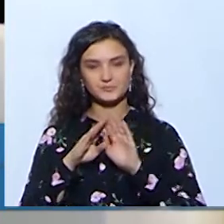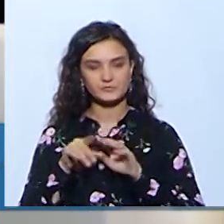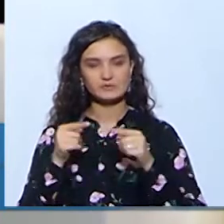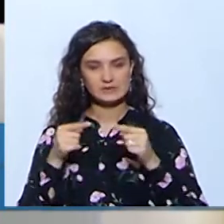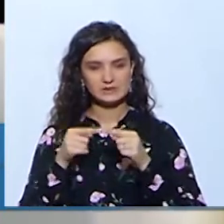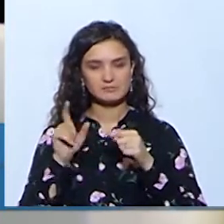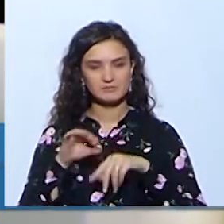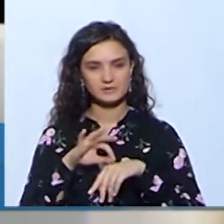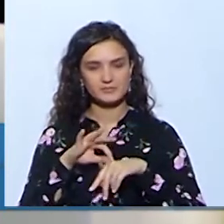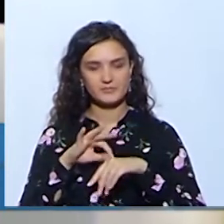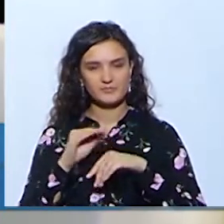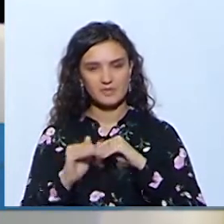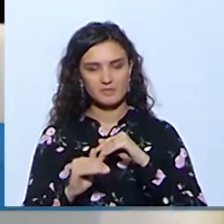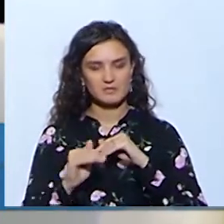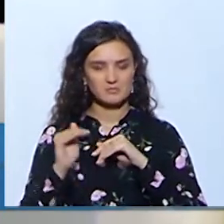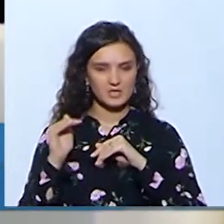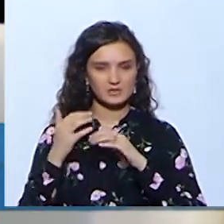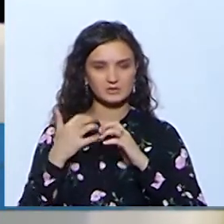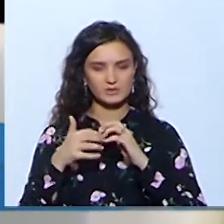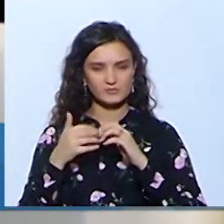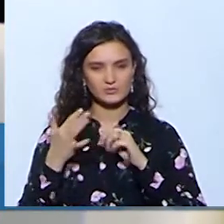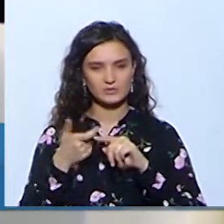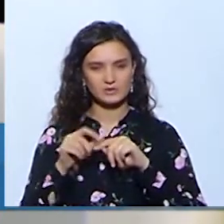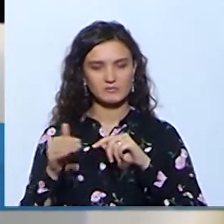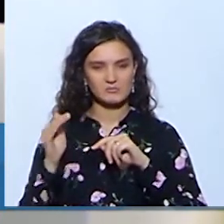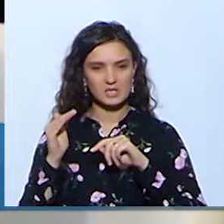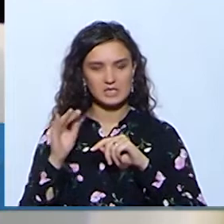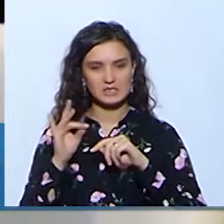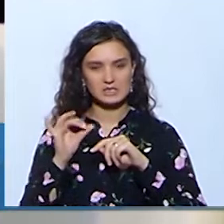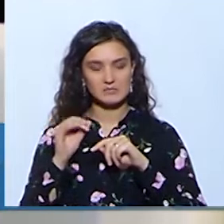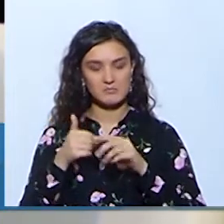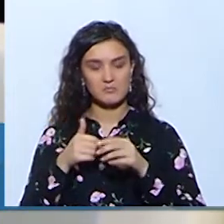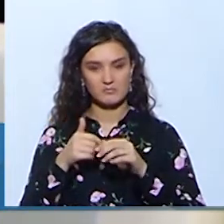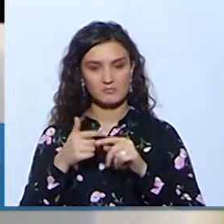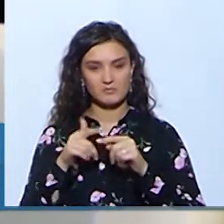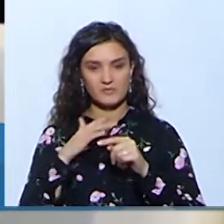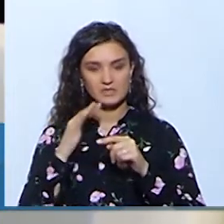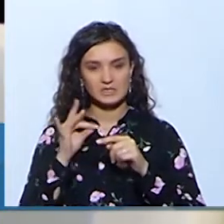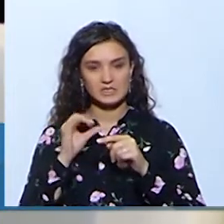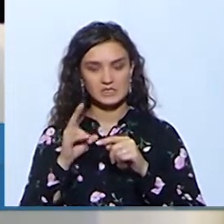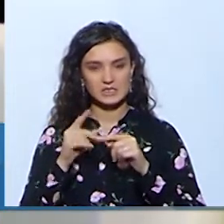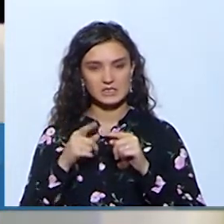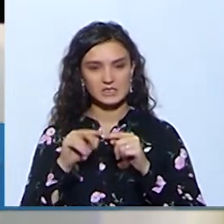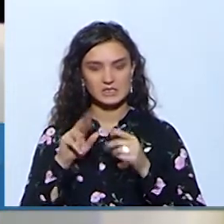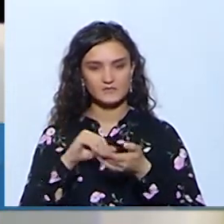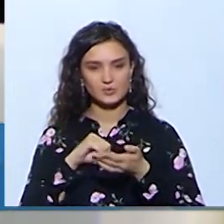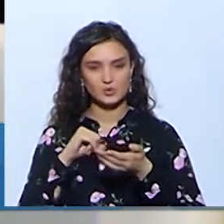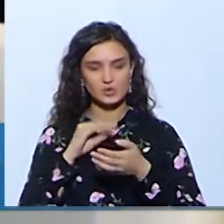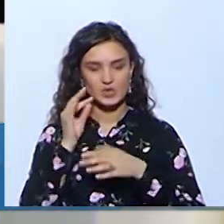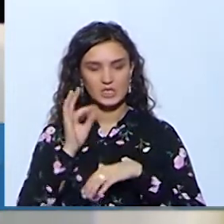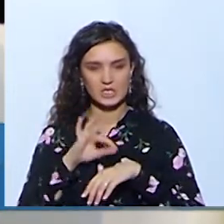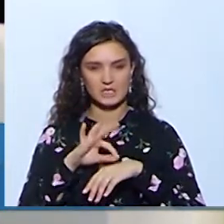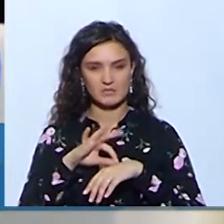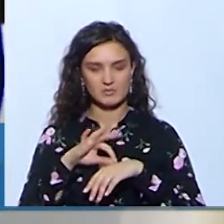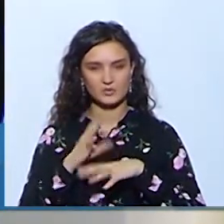გინდება პაციენტი არის დაბალი, მაღალი, საშუალო თუ ძალიან მაღალი რისკის მქონე, არსებობს კიდე უკიდურესად მაღალი რისკის მქონე და თვითონ შაქრიანი